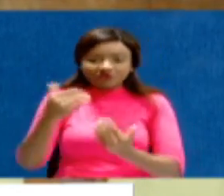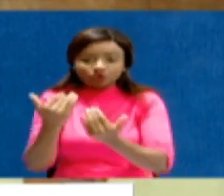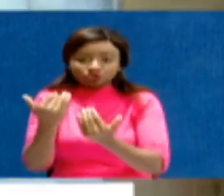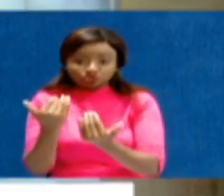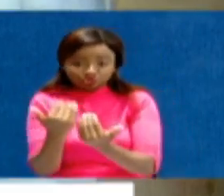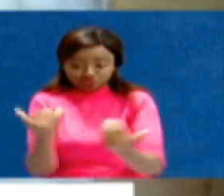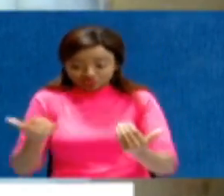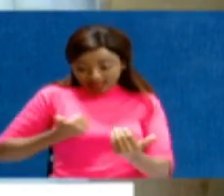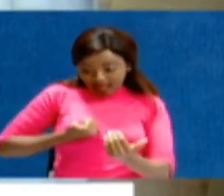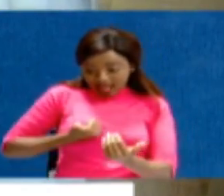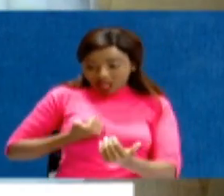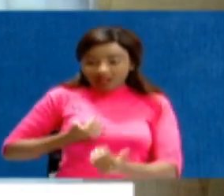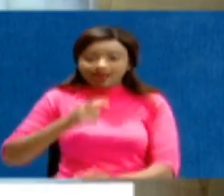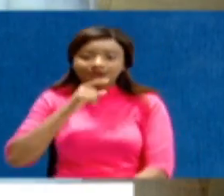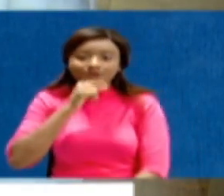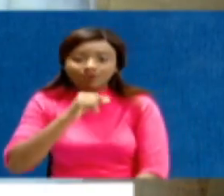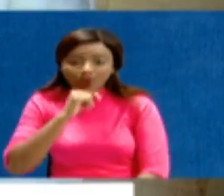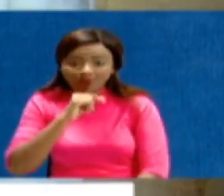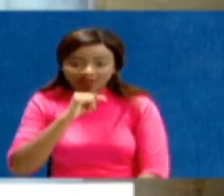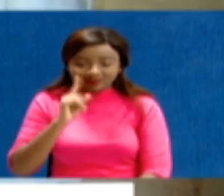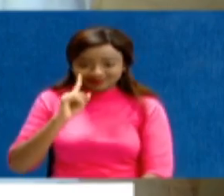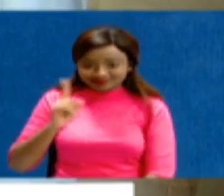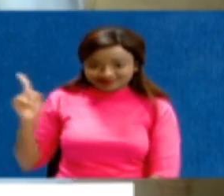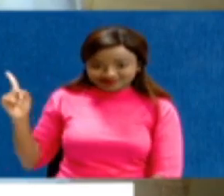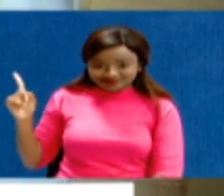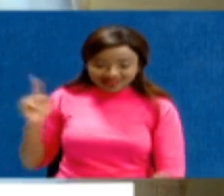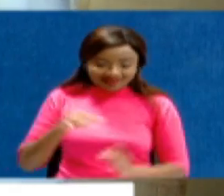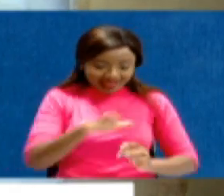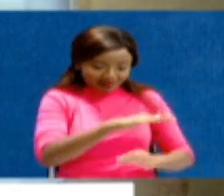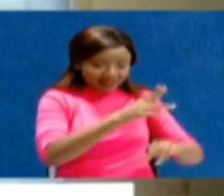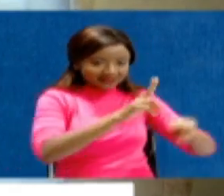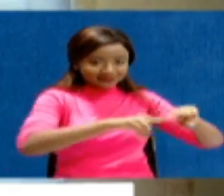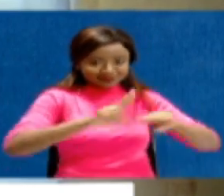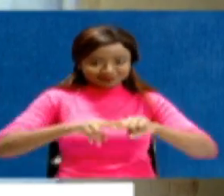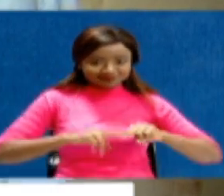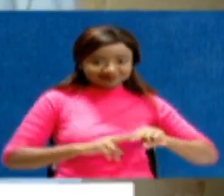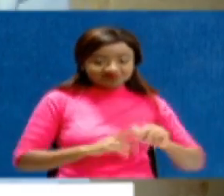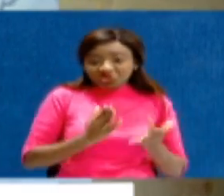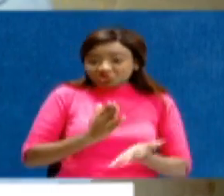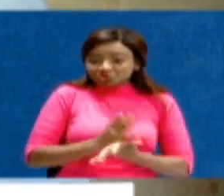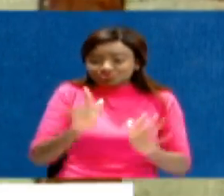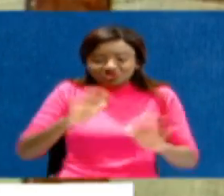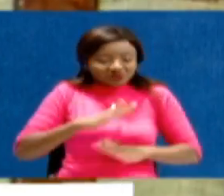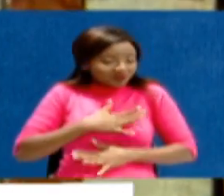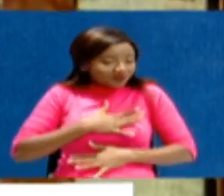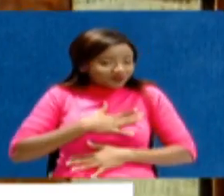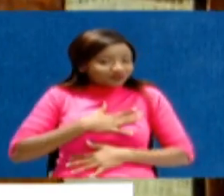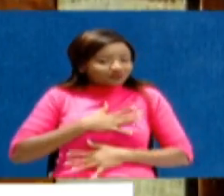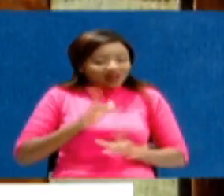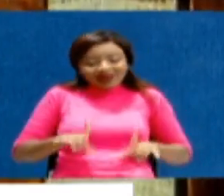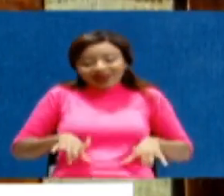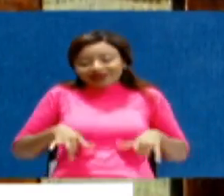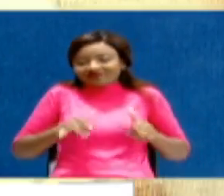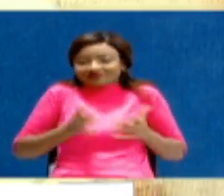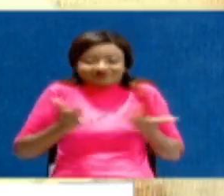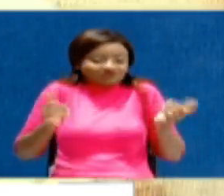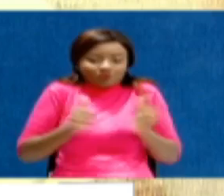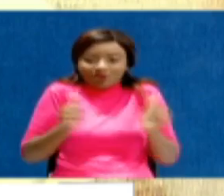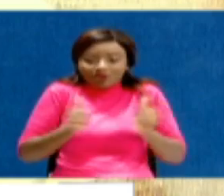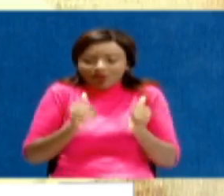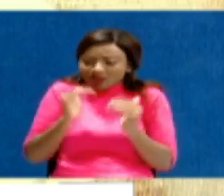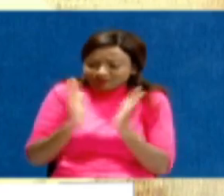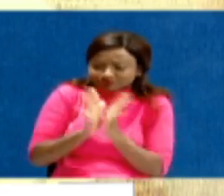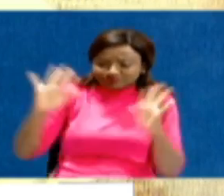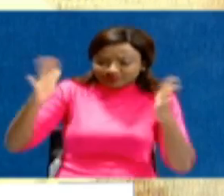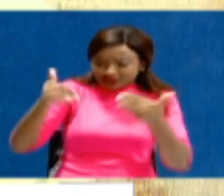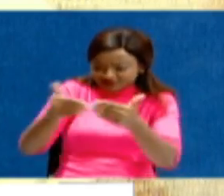kisha sebule. Weka bidii kwa sababu kuna. Anaonekana kutosheka na hali yake na maisha hapa na kuisifia familia yake karibu katika kila